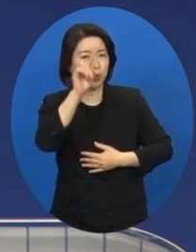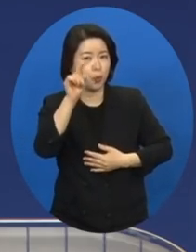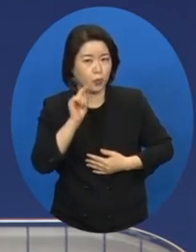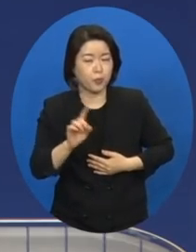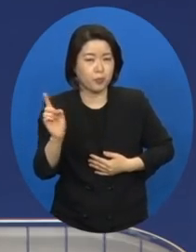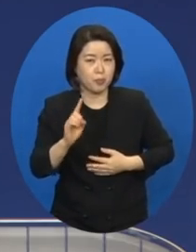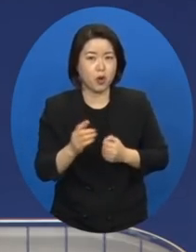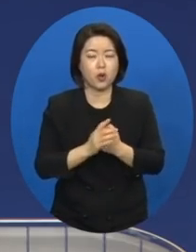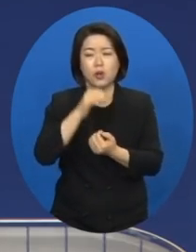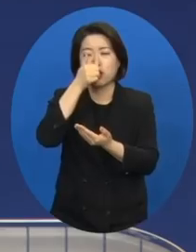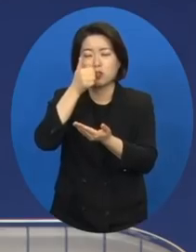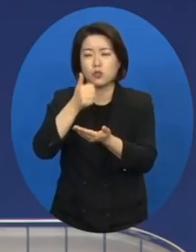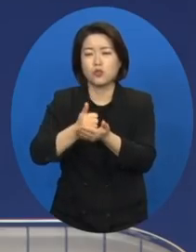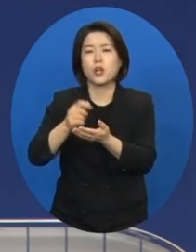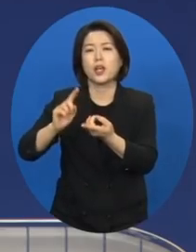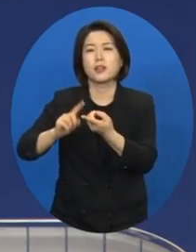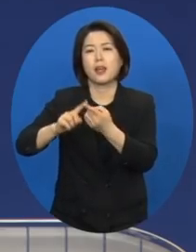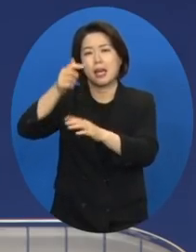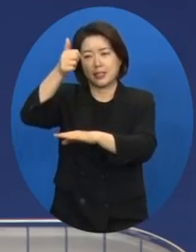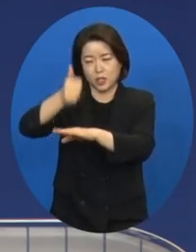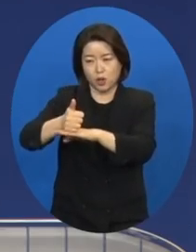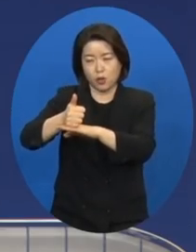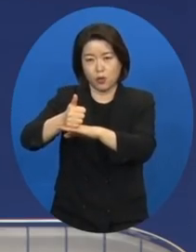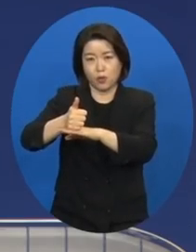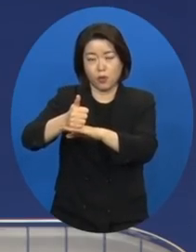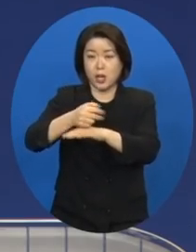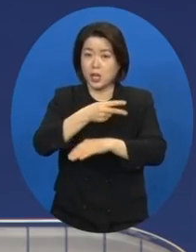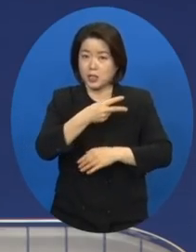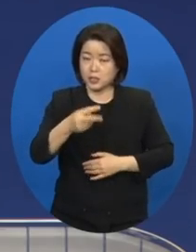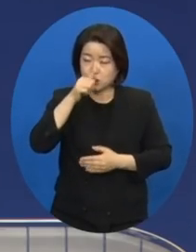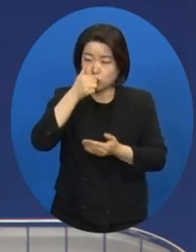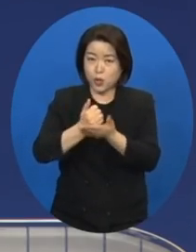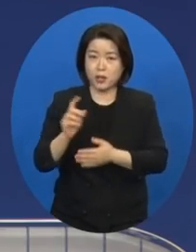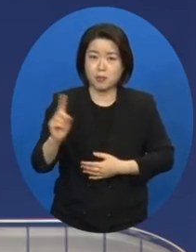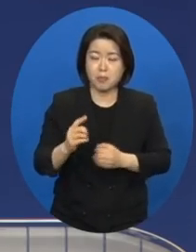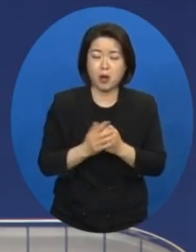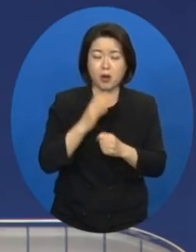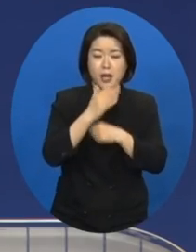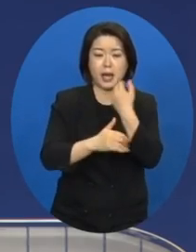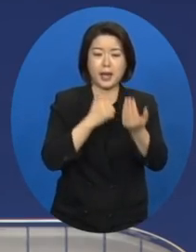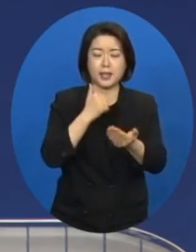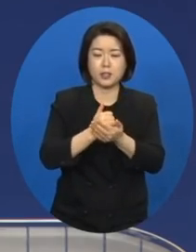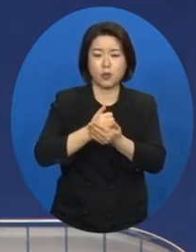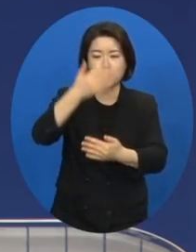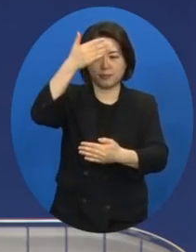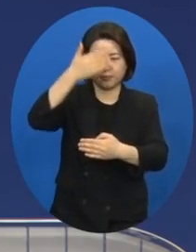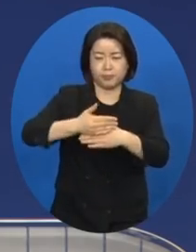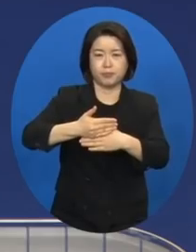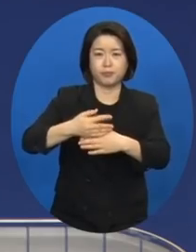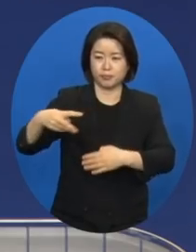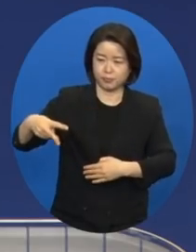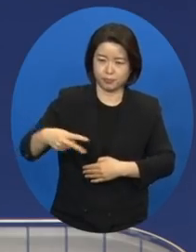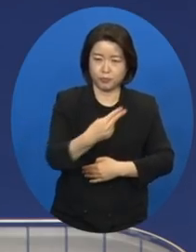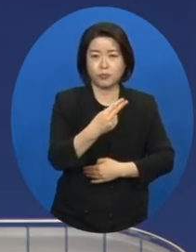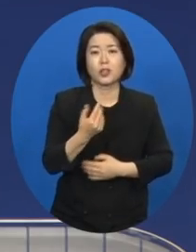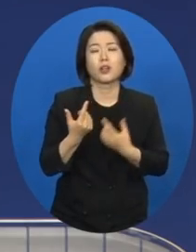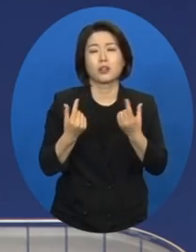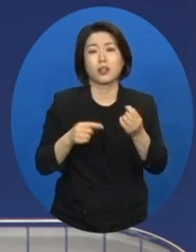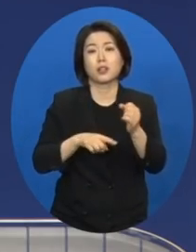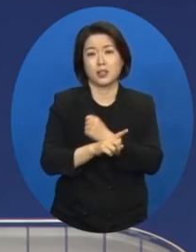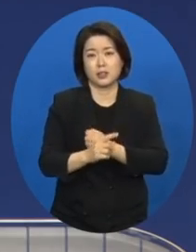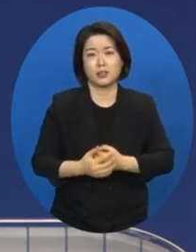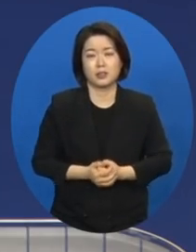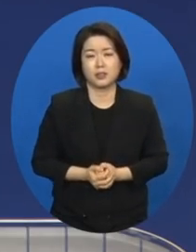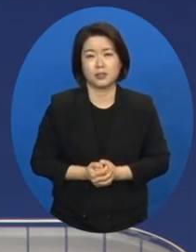바로 죄의 결과인데, 즉 죄란 하나님과 단절되었다라는 거거든요. 하나님과